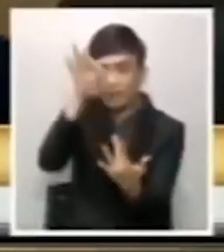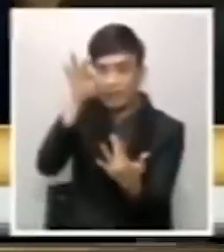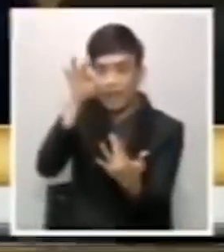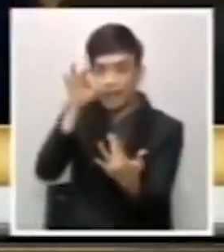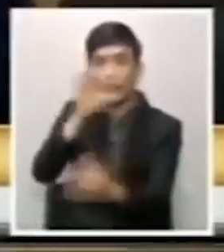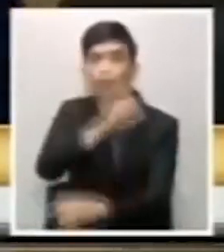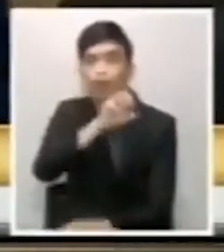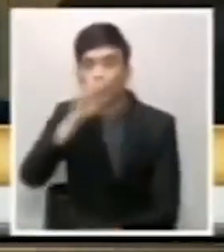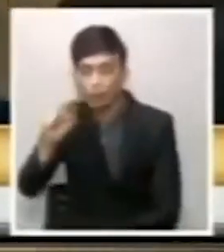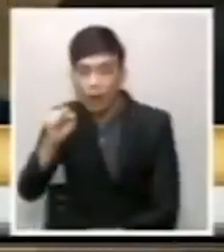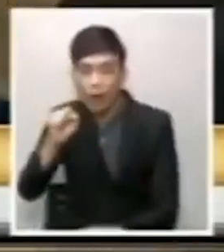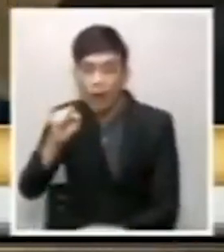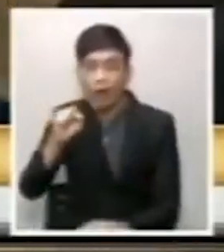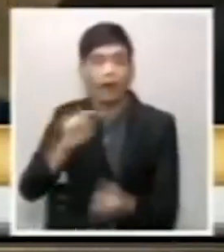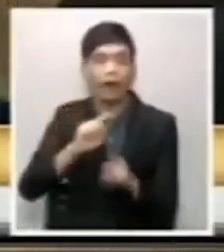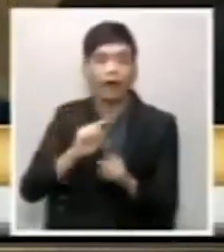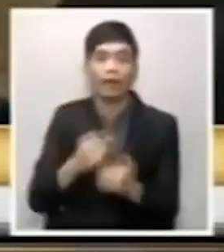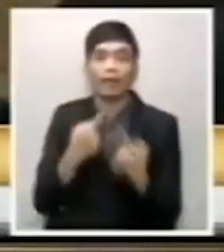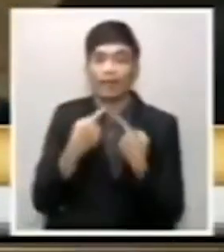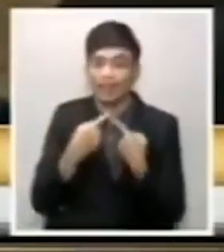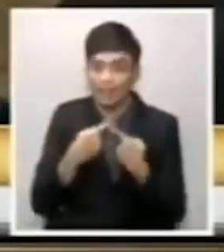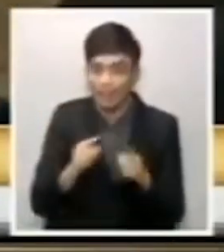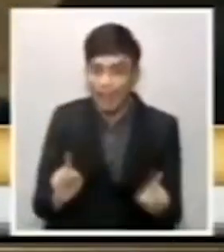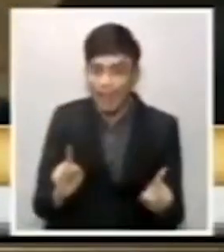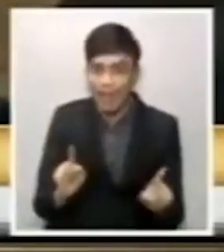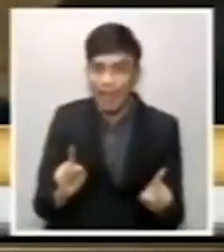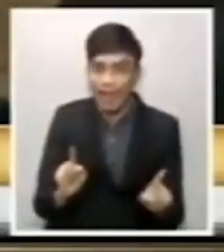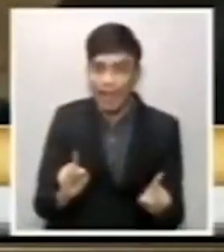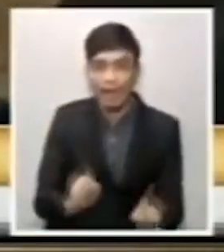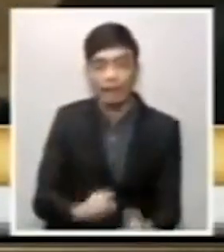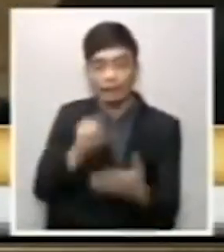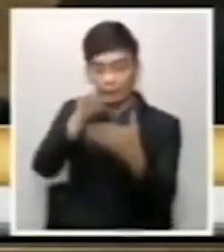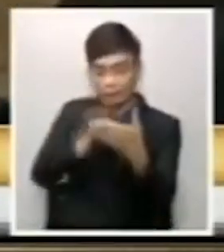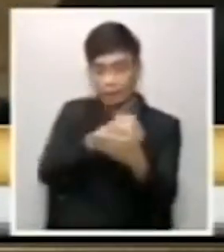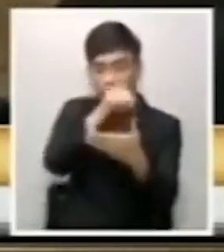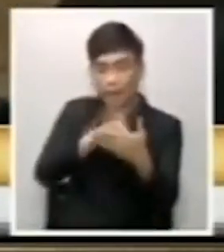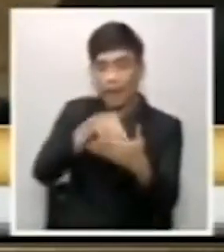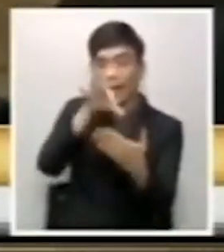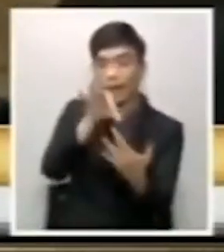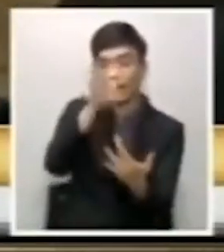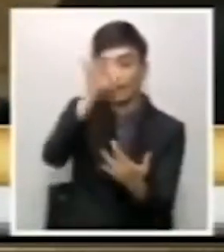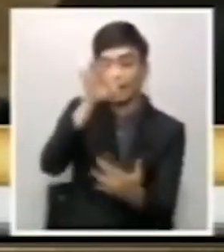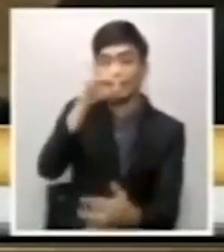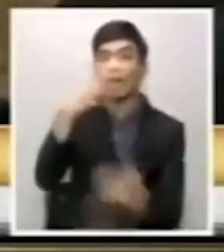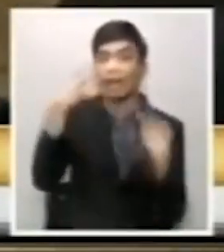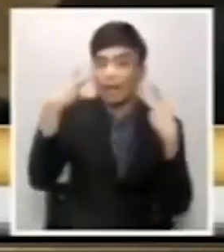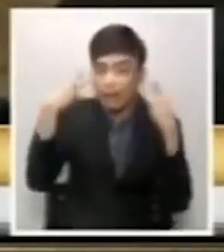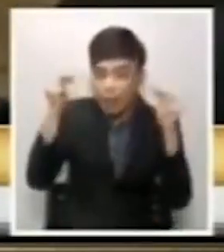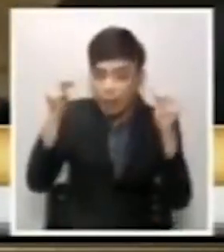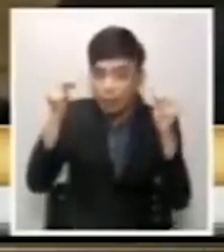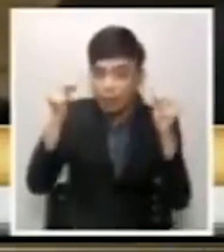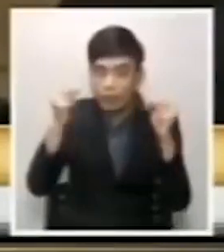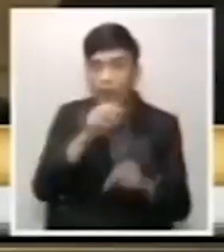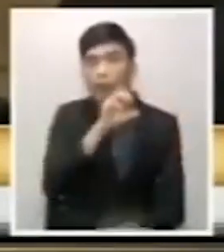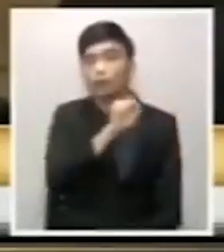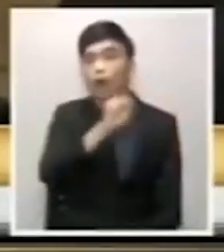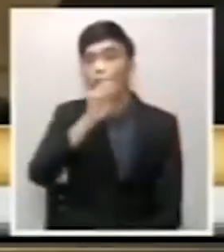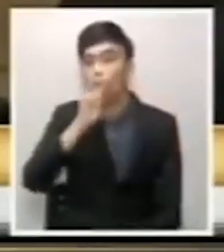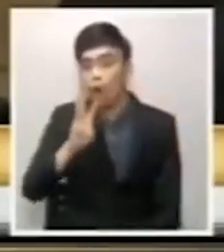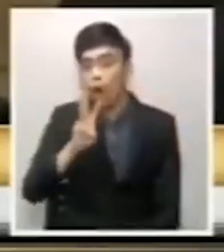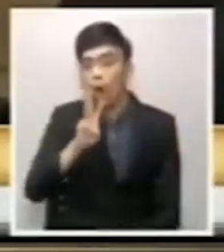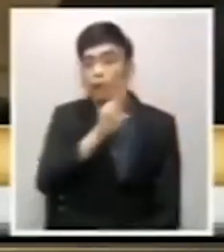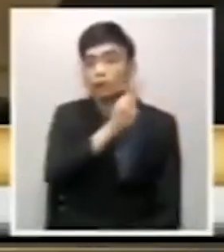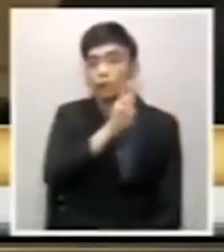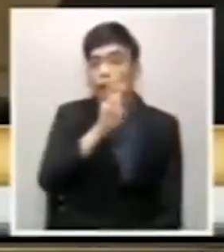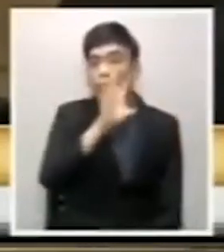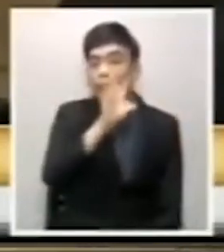แห่งนี้แต่ปรากฏว่าในวันที่เราเลือกนายกรัฐมนตรีสว250